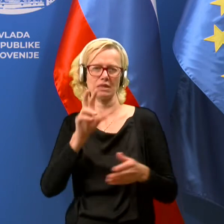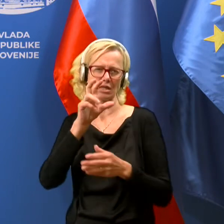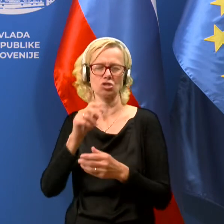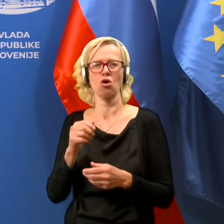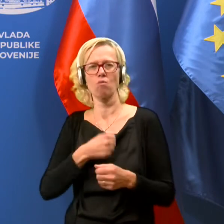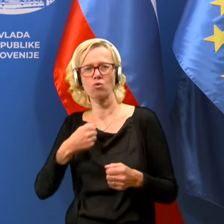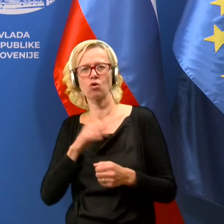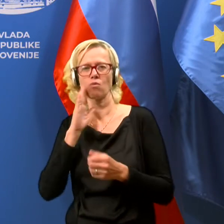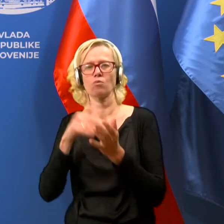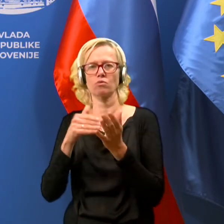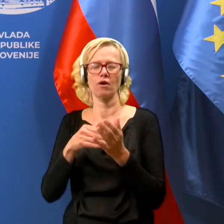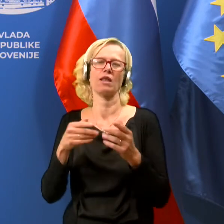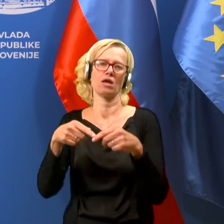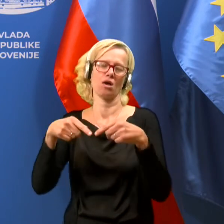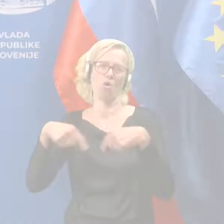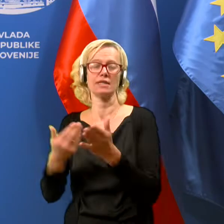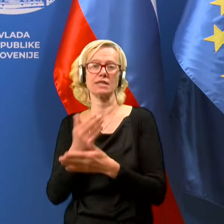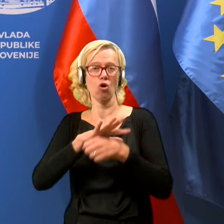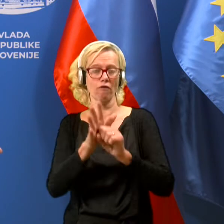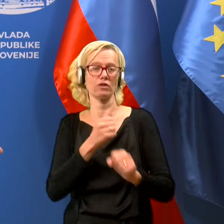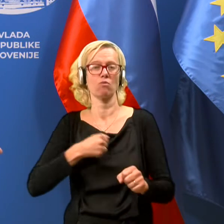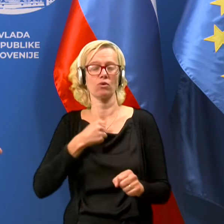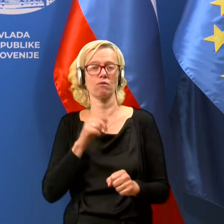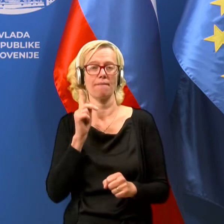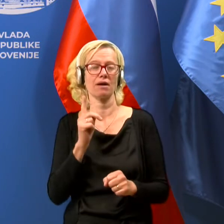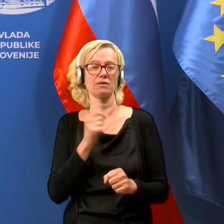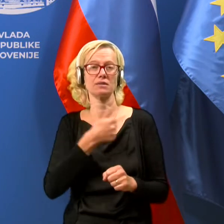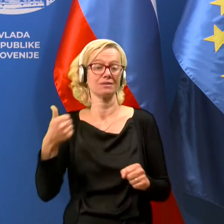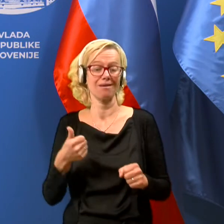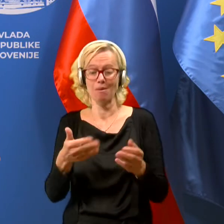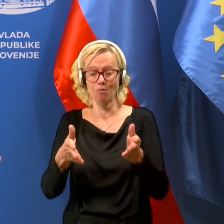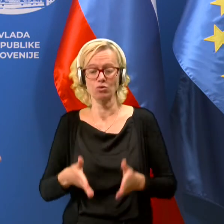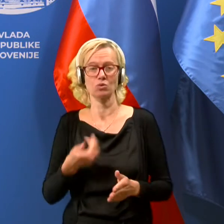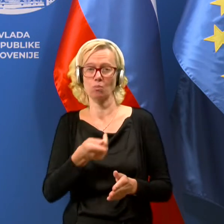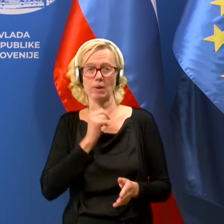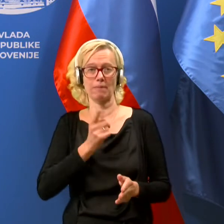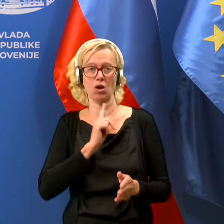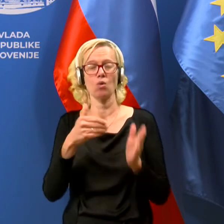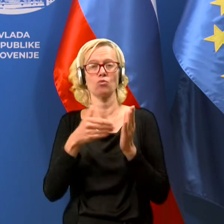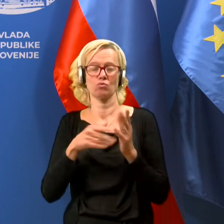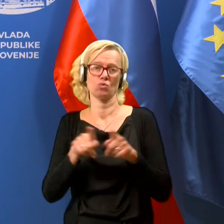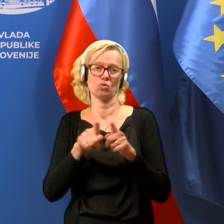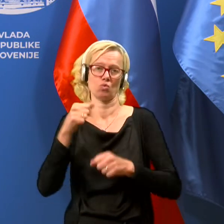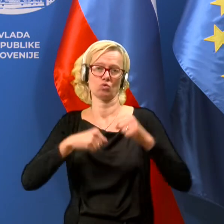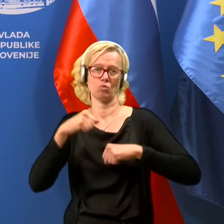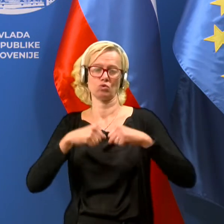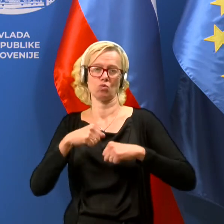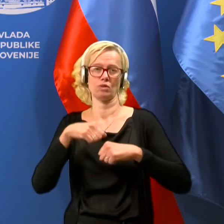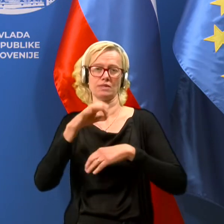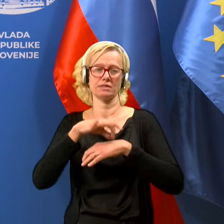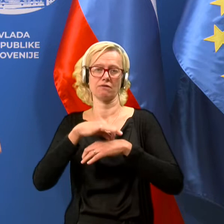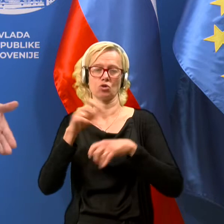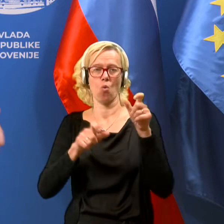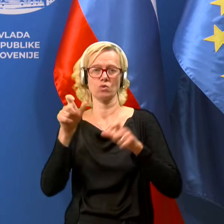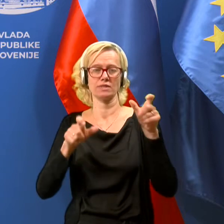potrebovali oskrbo na oddelkih za intenzivno zdravljenje. Vendar sama postelja je premalo, potrebujemo tudi usposobljeno zdravstveno